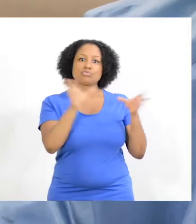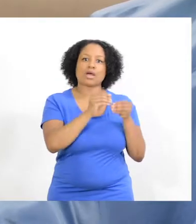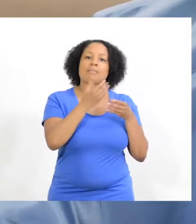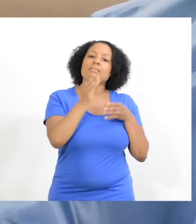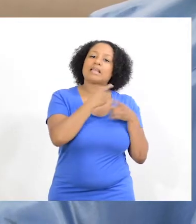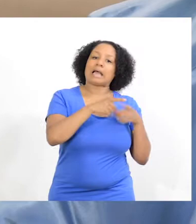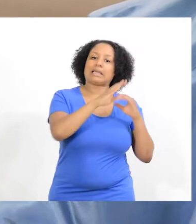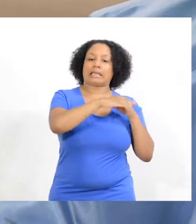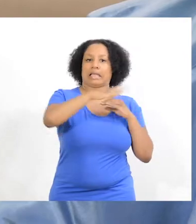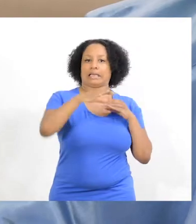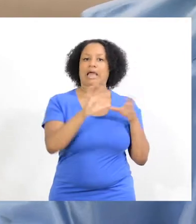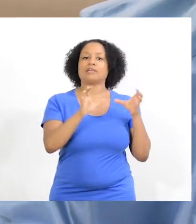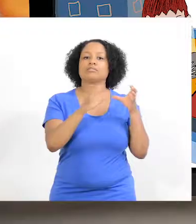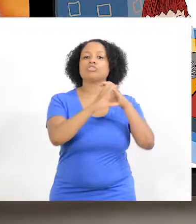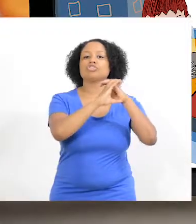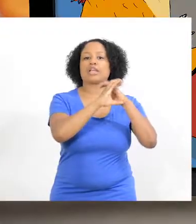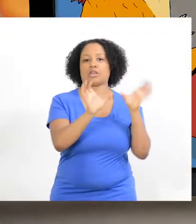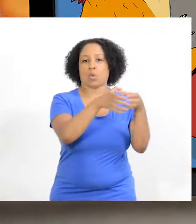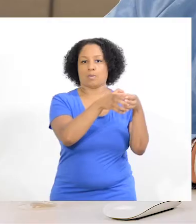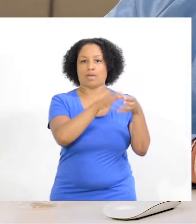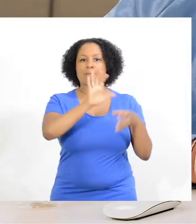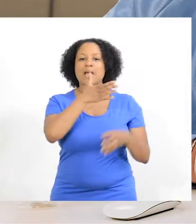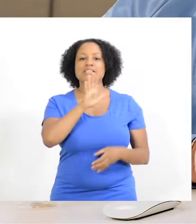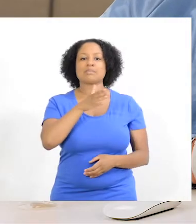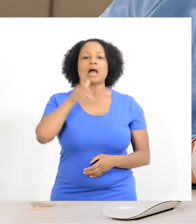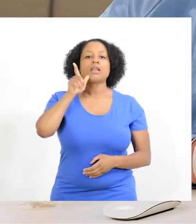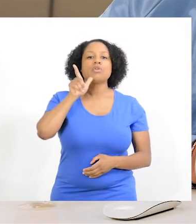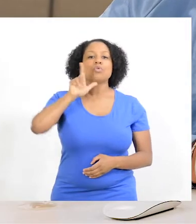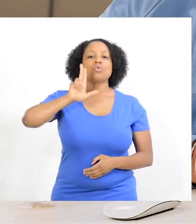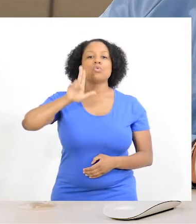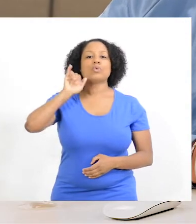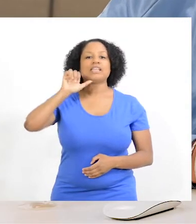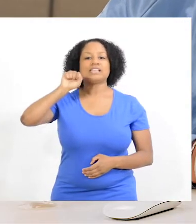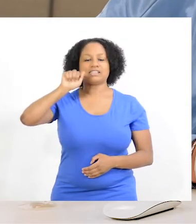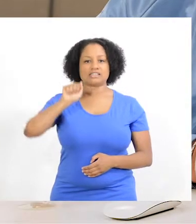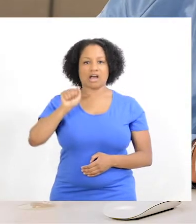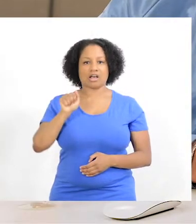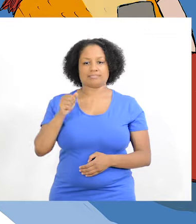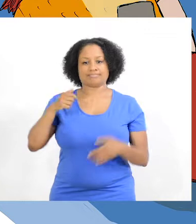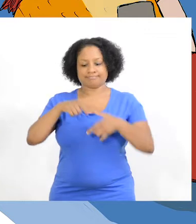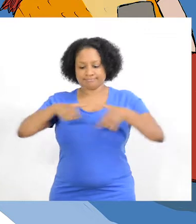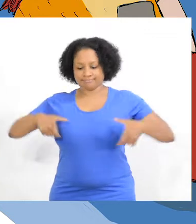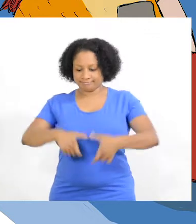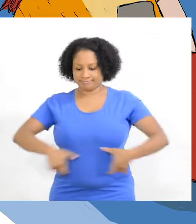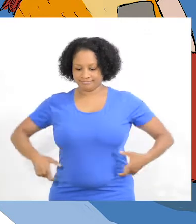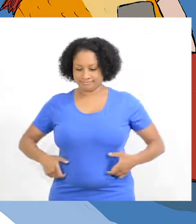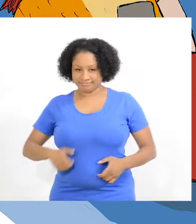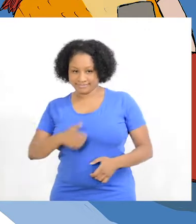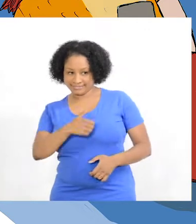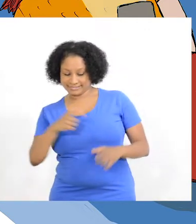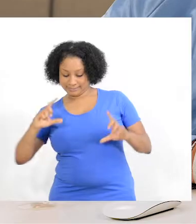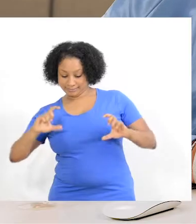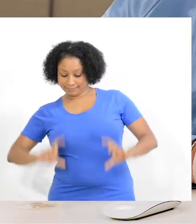Nachbarschaft. Manchmal schreibt ihn ein älteres Mädchen an. Luisa. Die hat ihm letzten Fotos von sich geschickt, in denen sie in Unterwäsche war. Sie wollte von Erkan wissen, ob